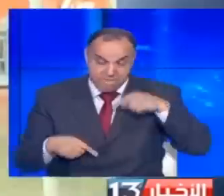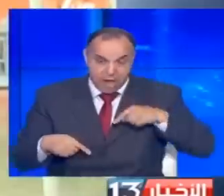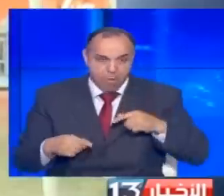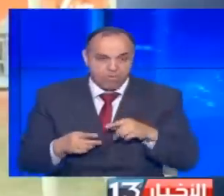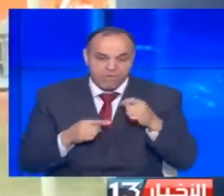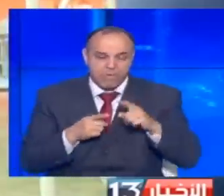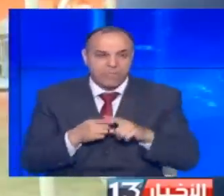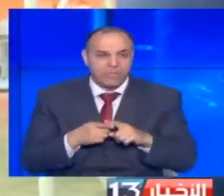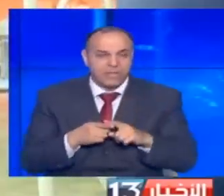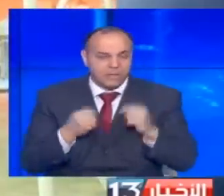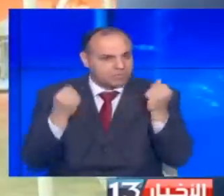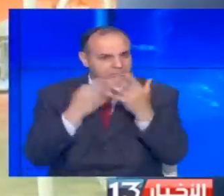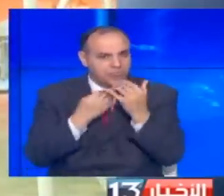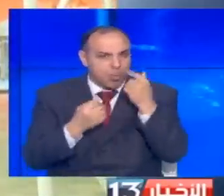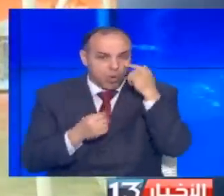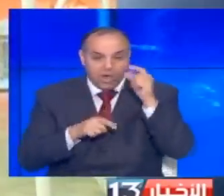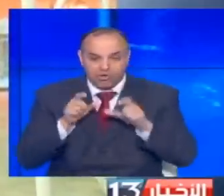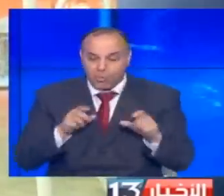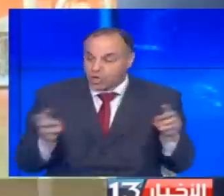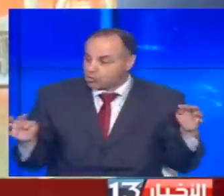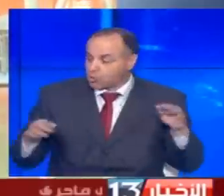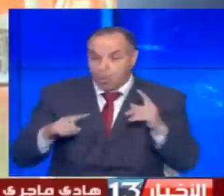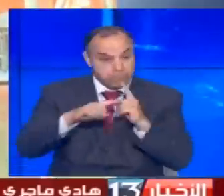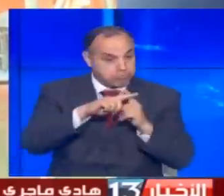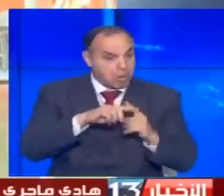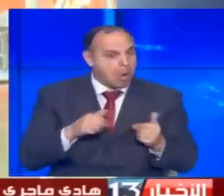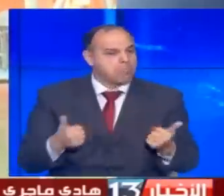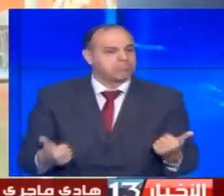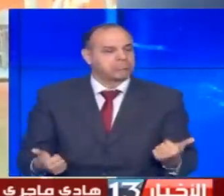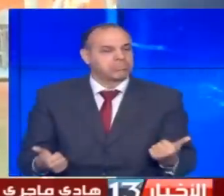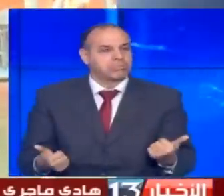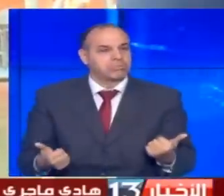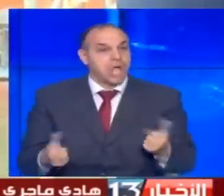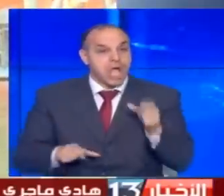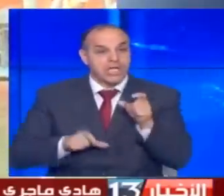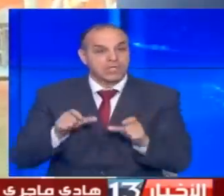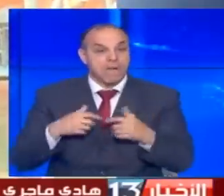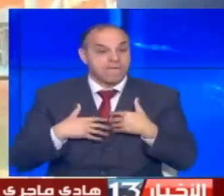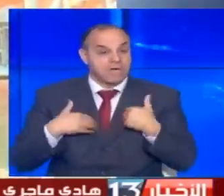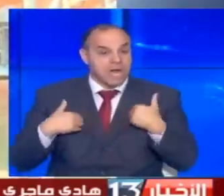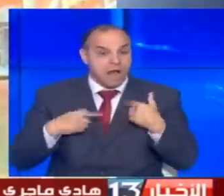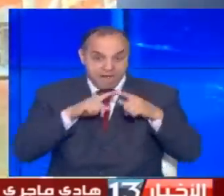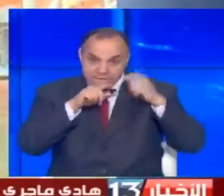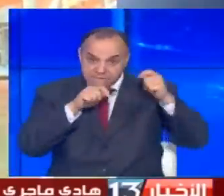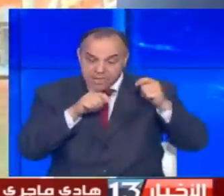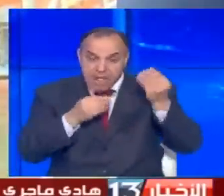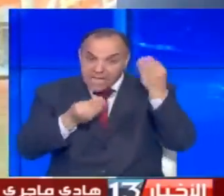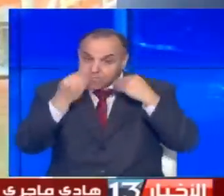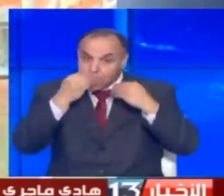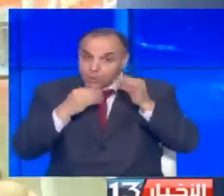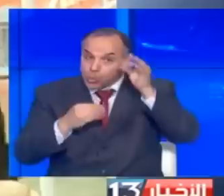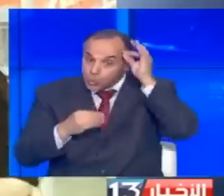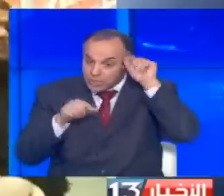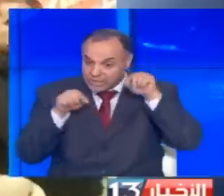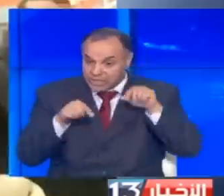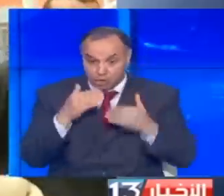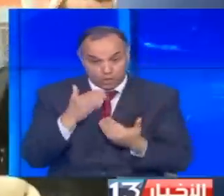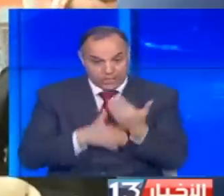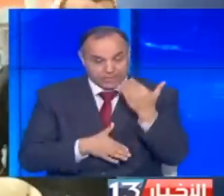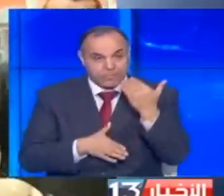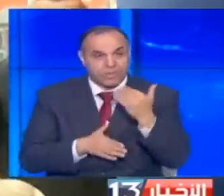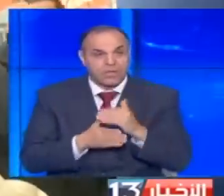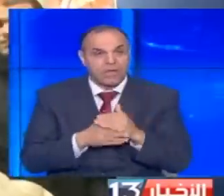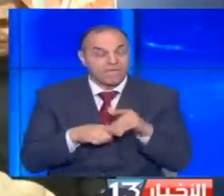فيما نتفاجا برد فعل الجمهور اللي ايجابيه جدا وانه الناس معناها فرحانه بفيلم تجربه جديده في